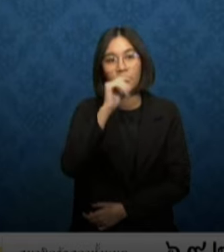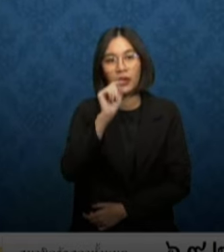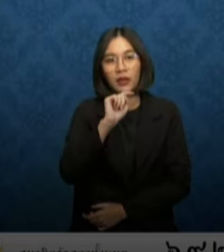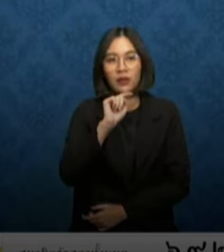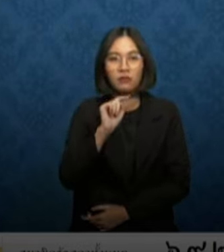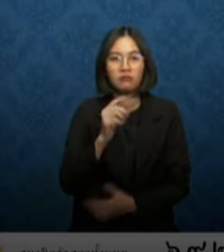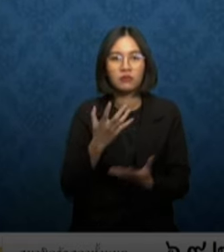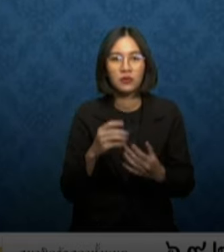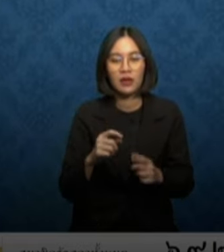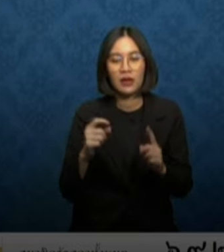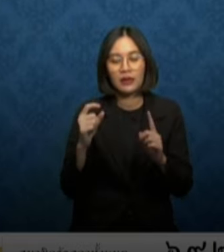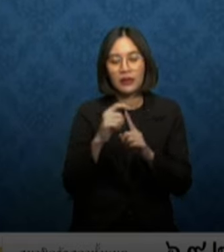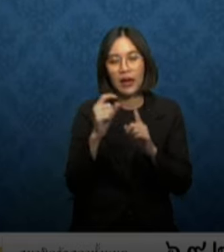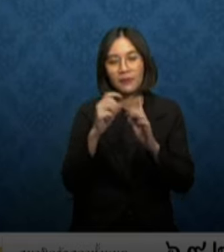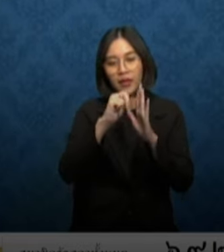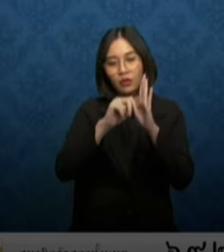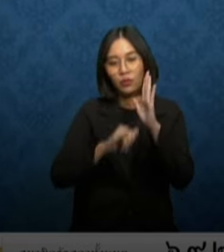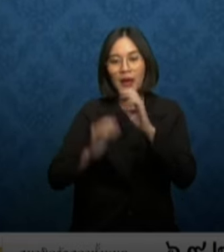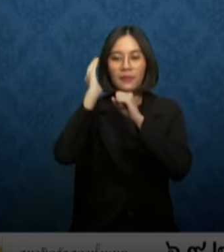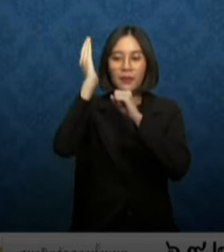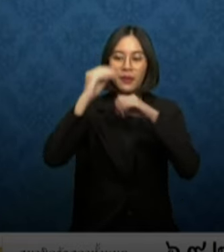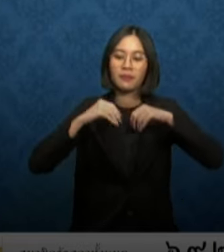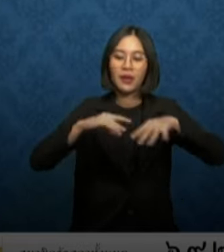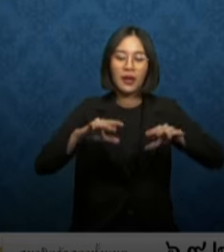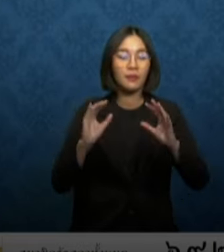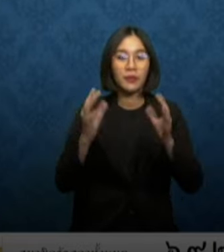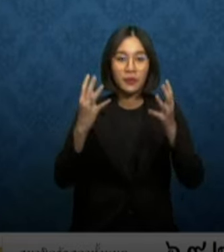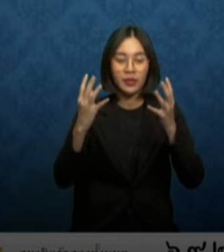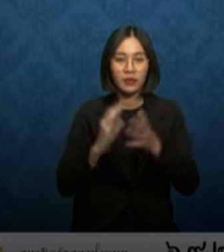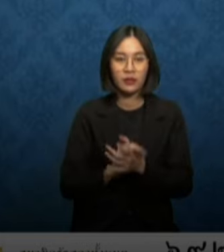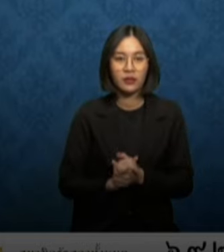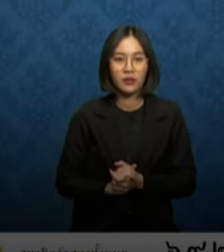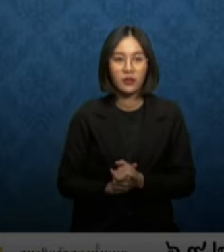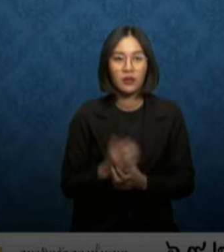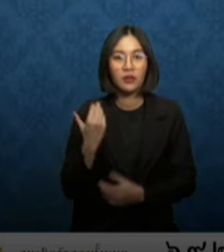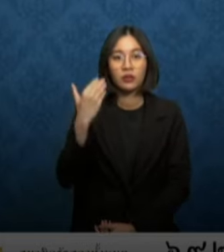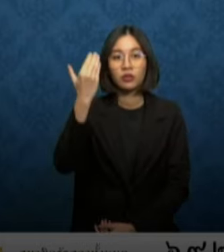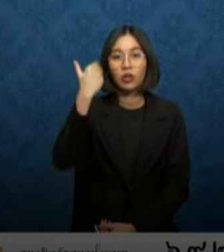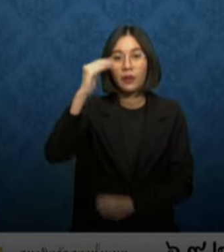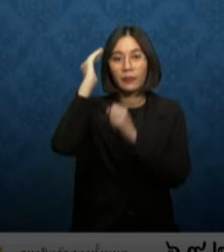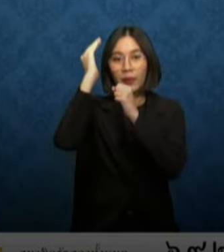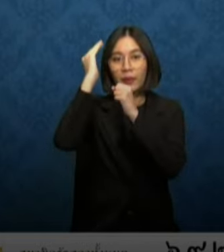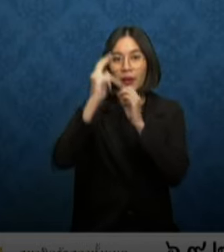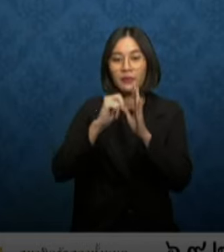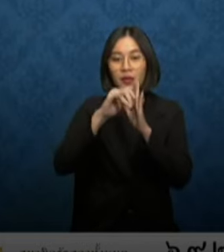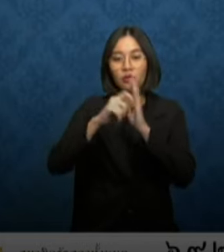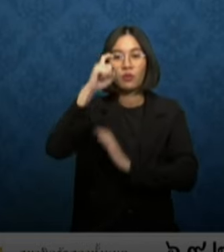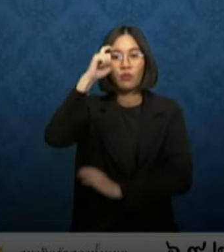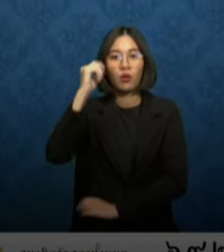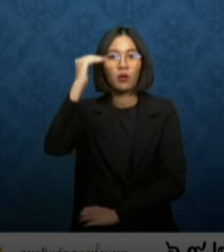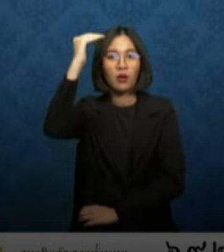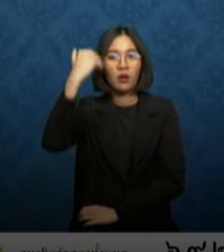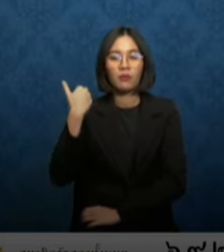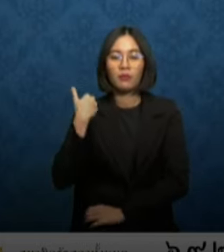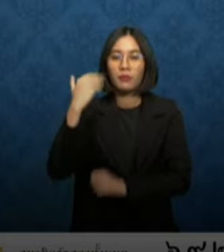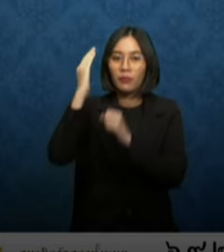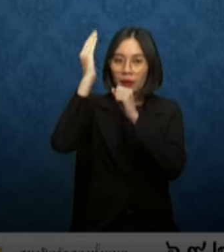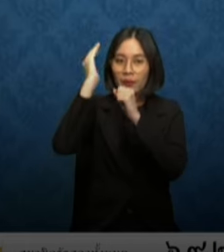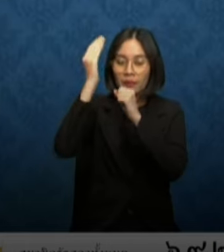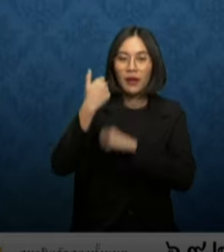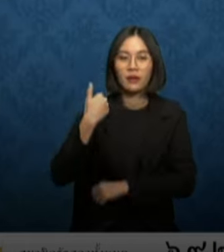จากไม่มีในคำแถลงนโยบายของท่านแล้วตอนที่มีการแถลงนโยบายรัฐบาลเศรษฐาผมก็ได้อภิปราย